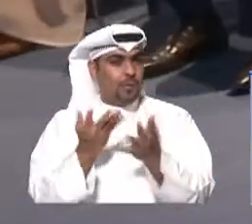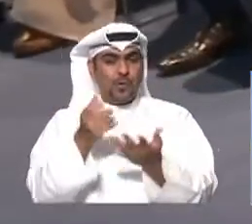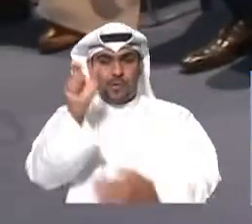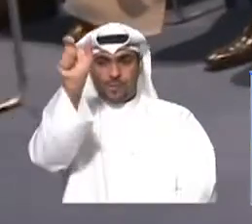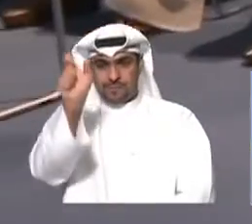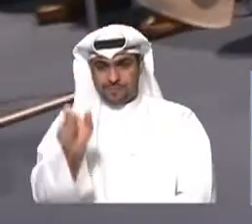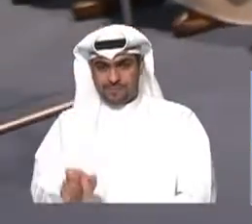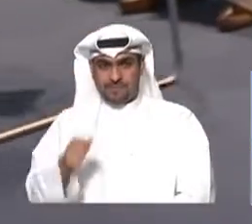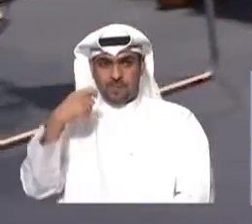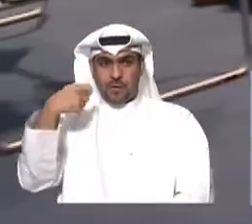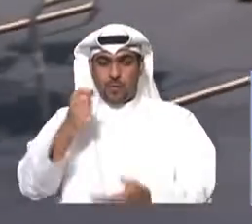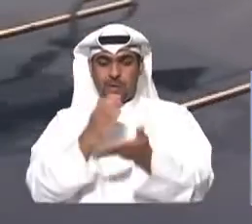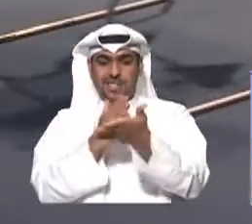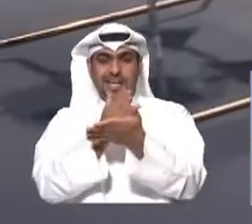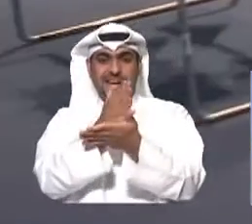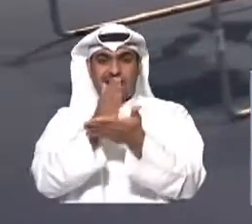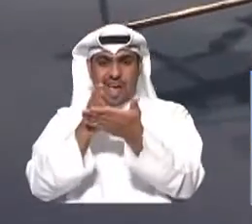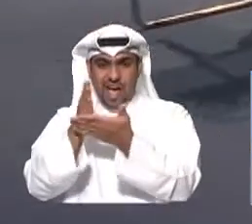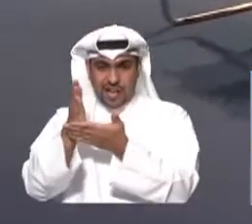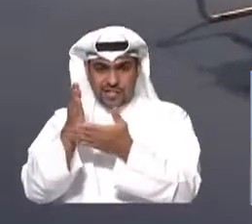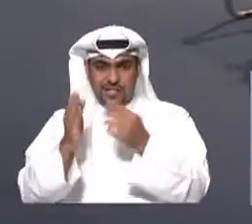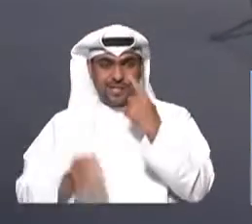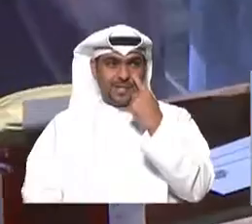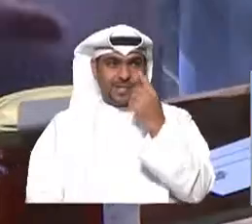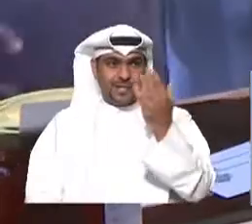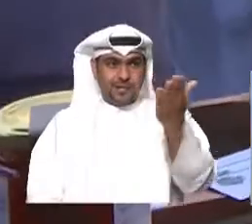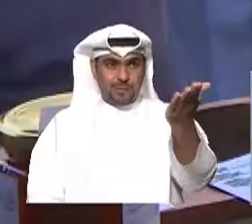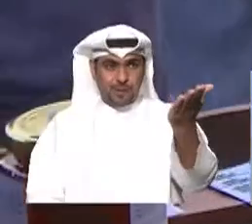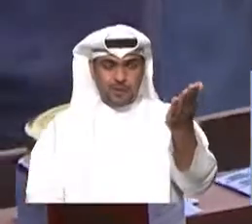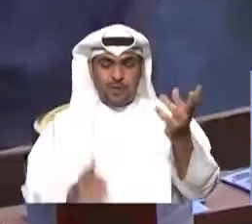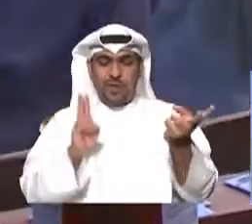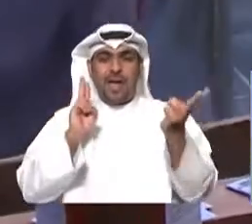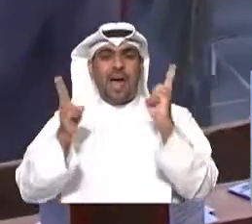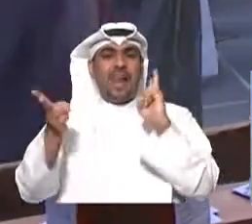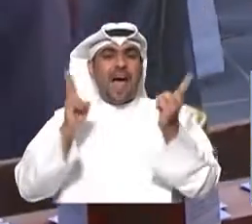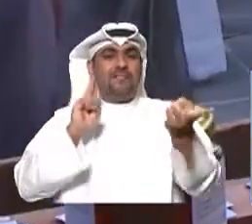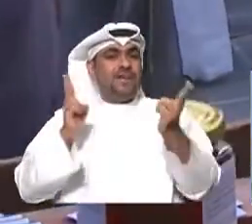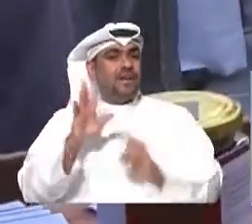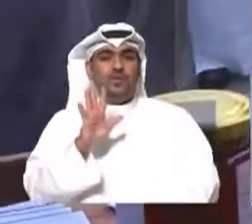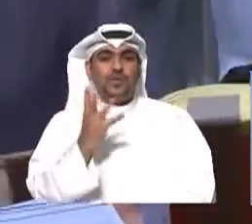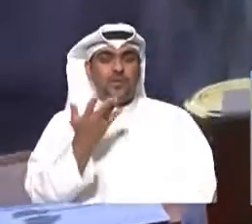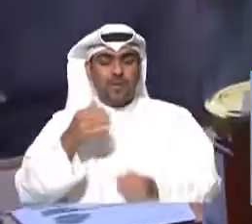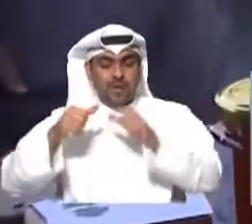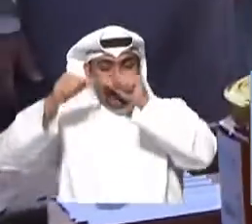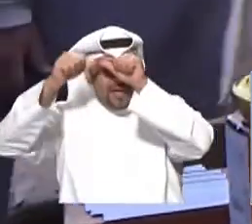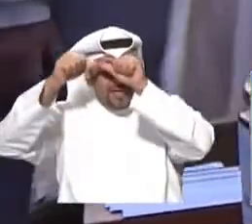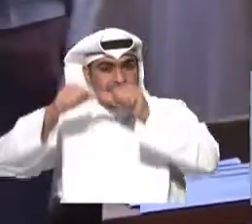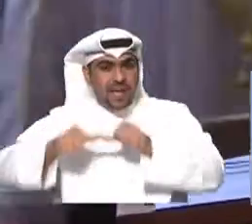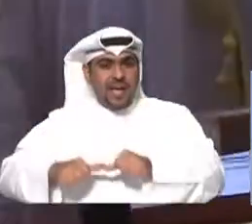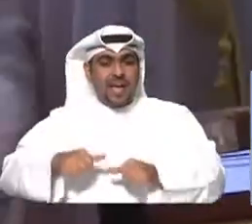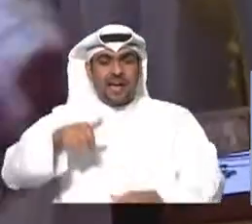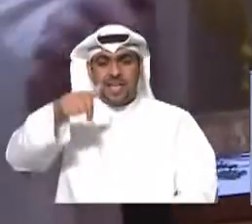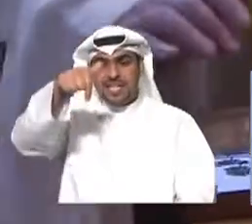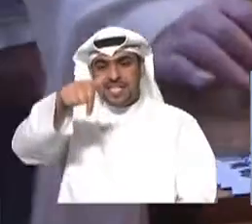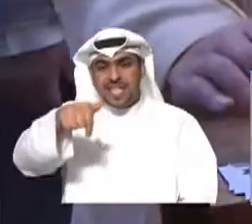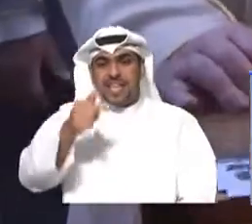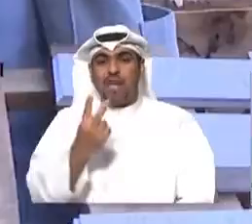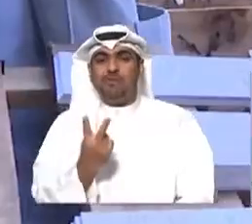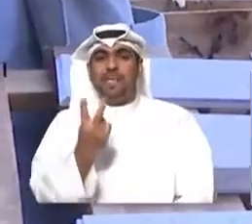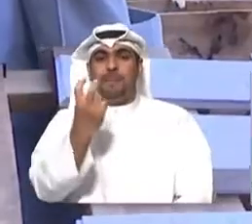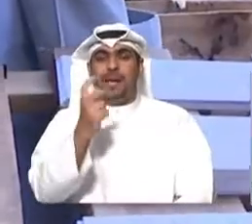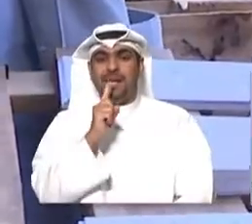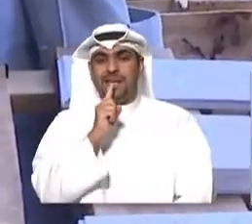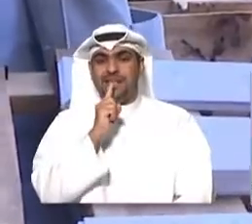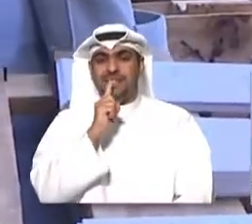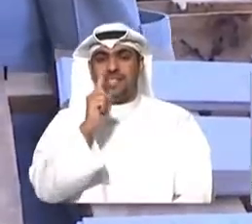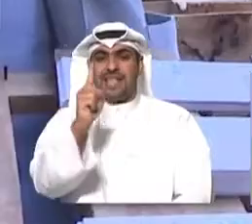الكويت فعاليات احتفالية يوم الأمم المتحدة بمناسبة ذكرى مرور 76 عاما على إعلان